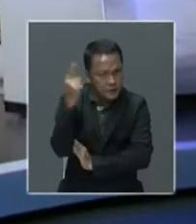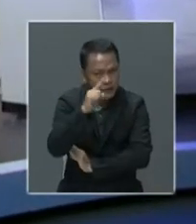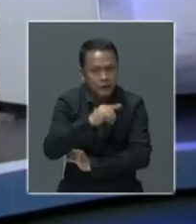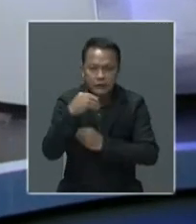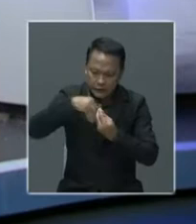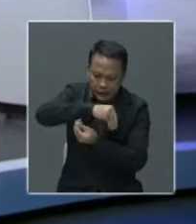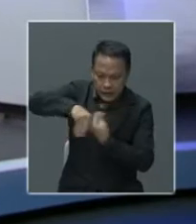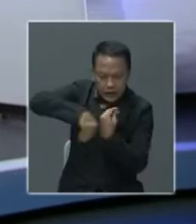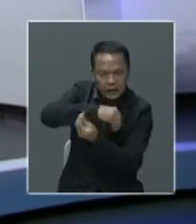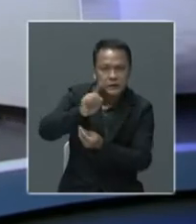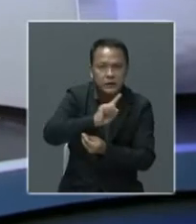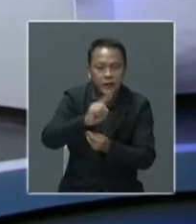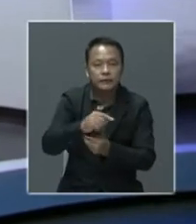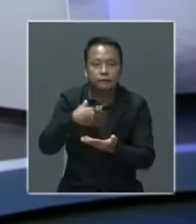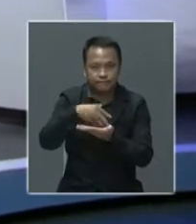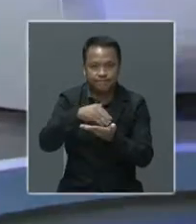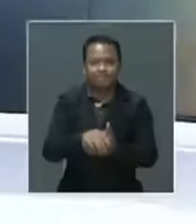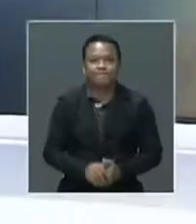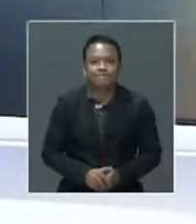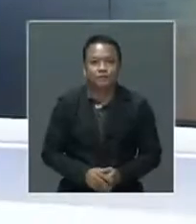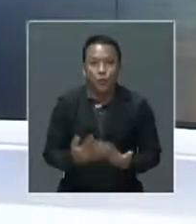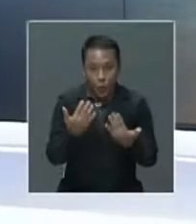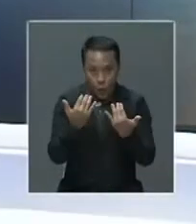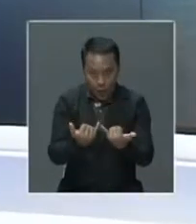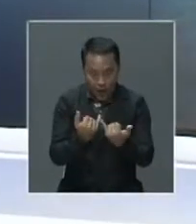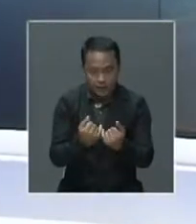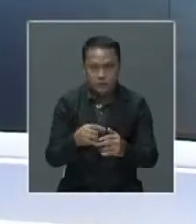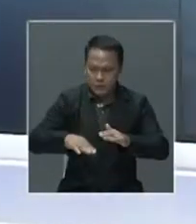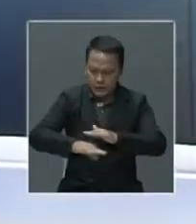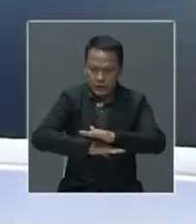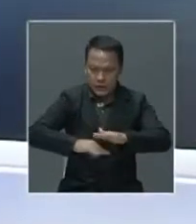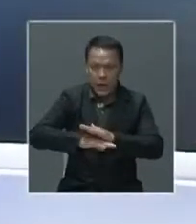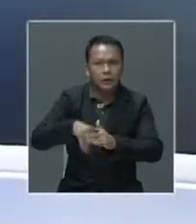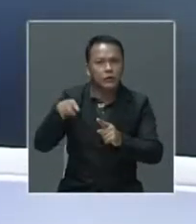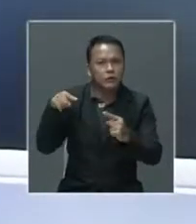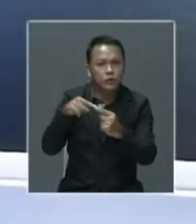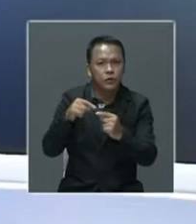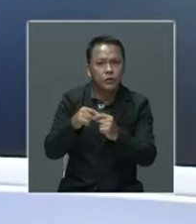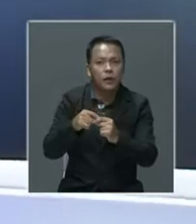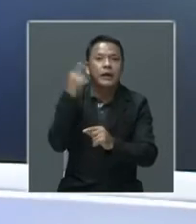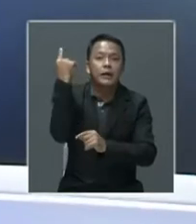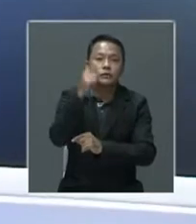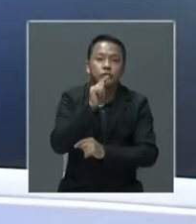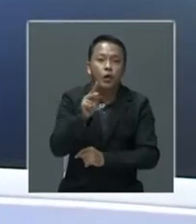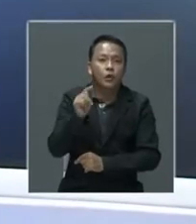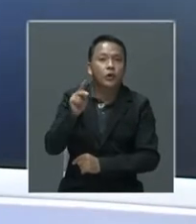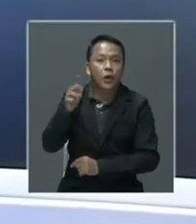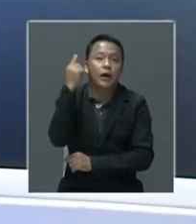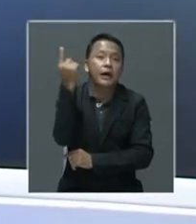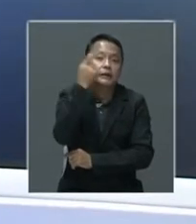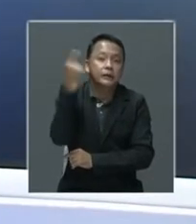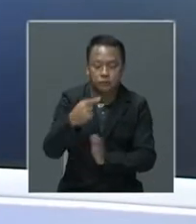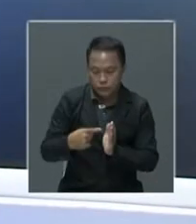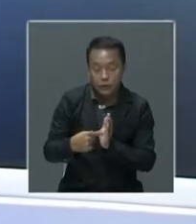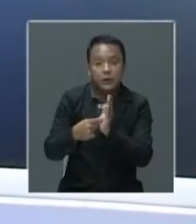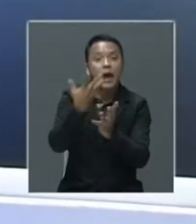เศรษฐกิจยังไงก็เดี๋ยวมาติดตามรายละเอียดกันนะคะสำหรับวันนี้เองนะคะเบื้องต้นมีรายงานความคืบหน้าว่าทางการท่องเที่ยวแห่งประเทศไทยเนี่ยได้นำเสน